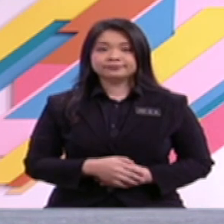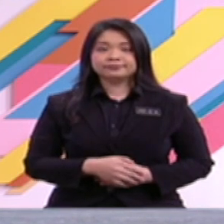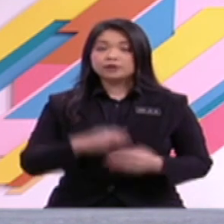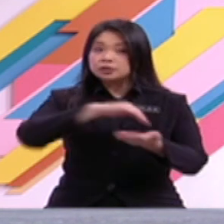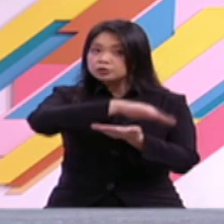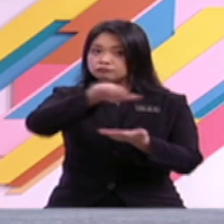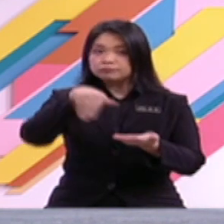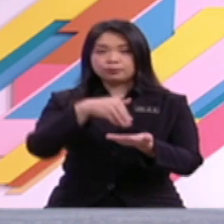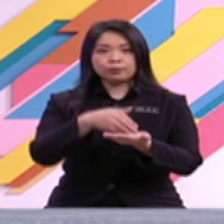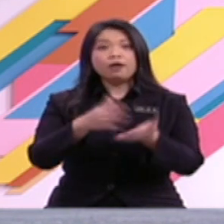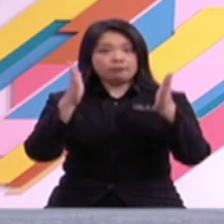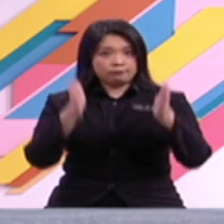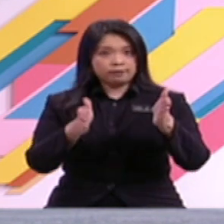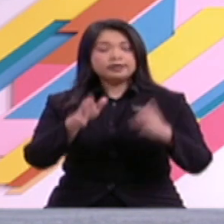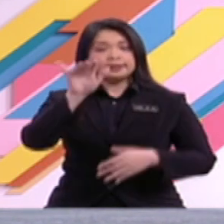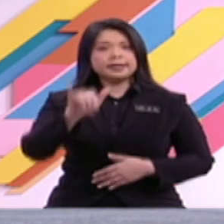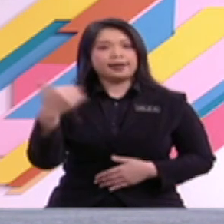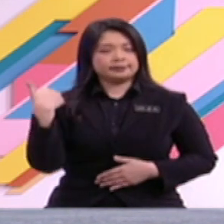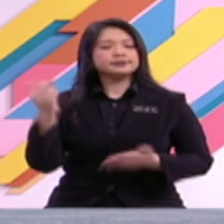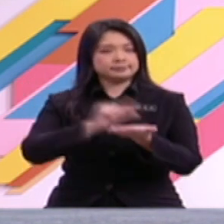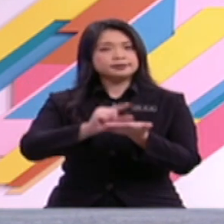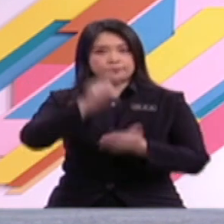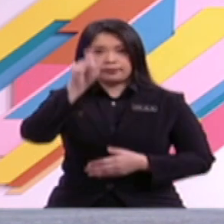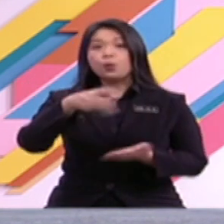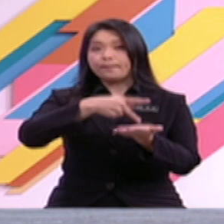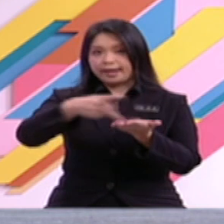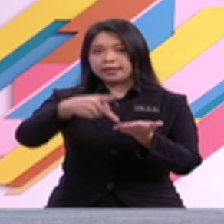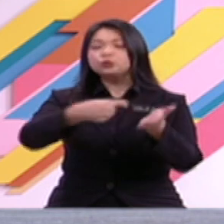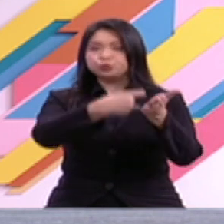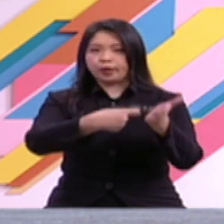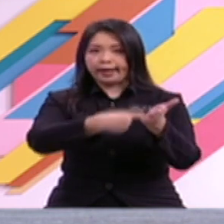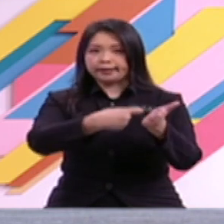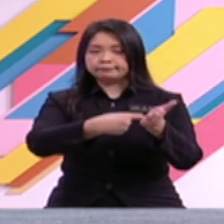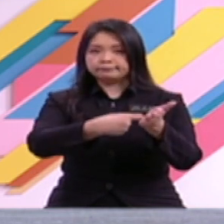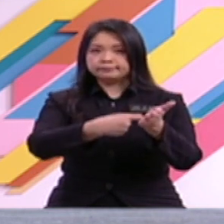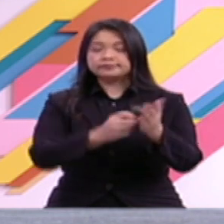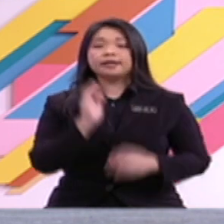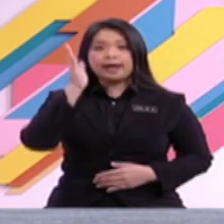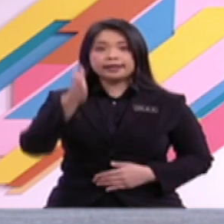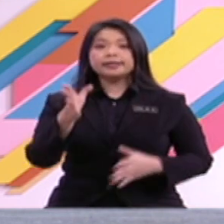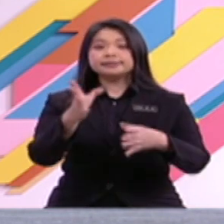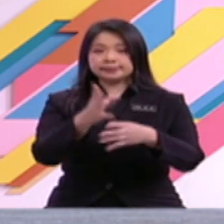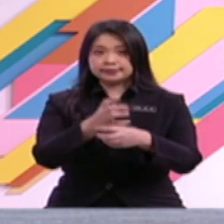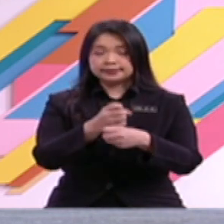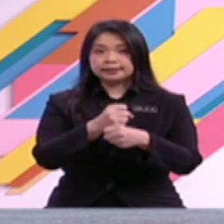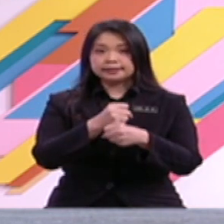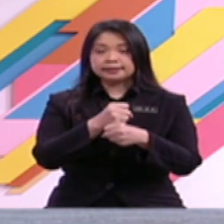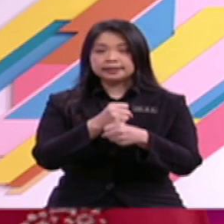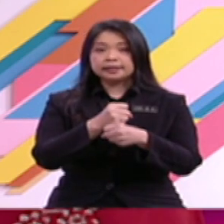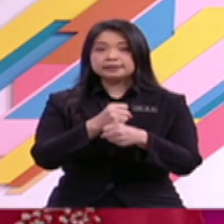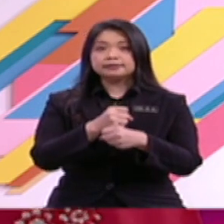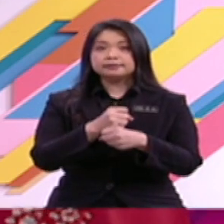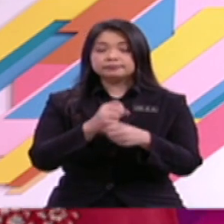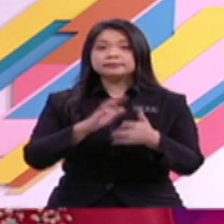ilmu orang yang ada pendapatan perlu upaya Cukai Cukai akan menjadi hasil kode kerajaan Oke beda sekolah